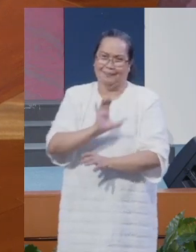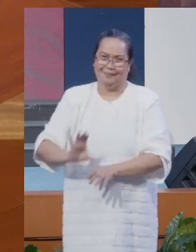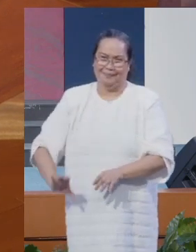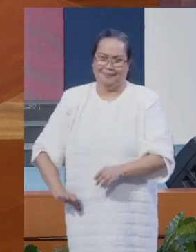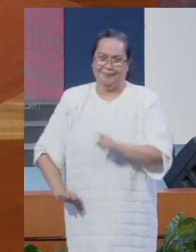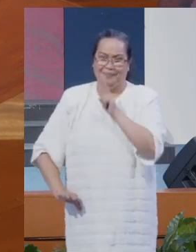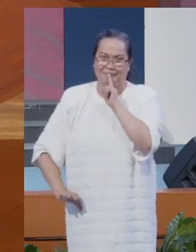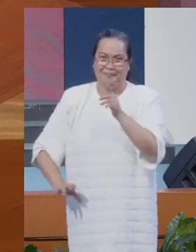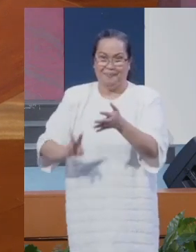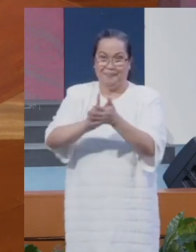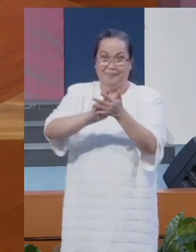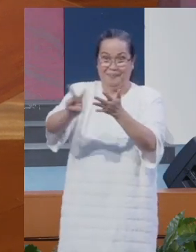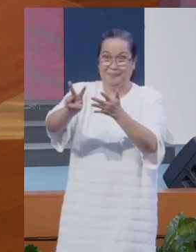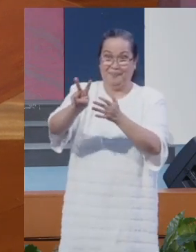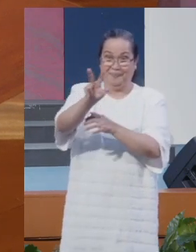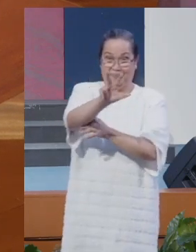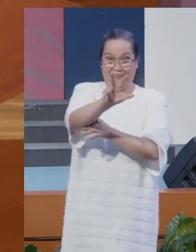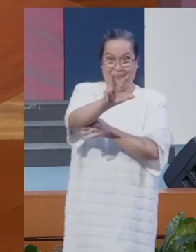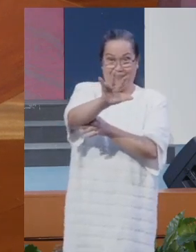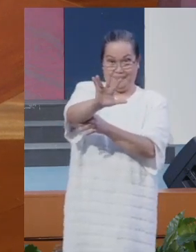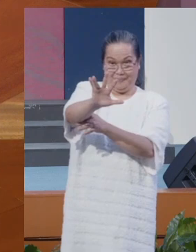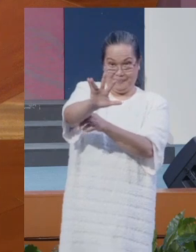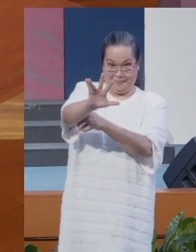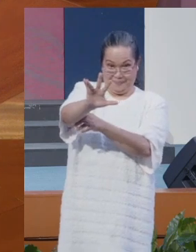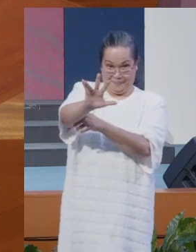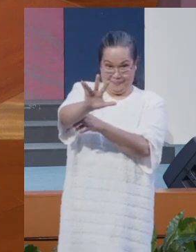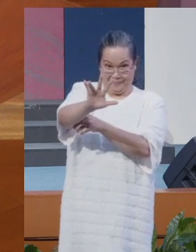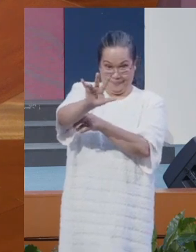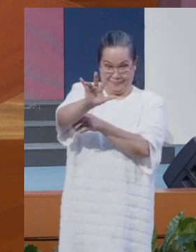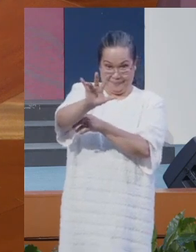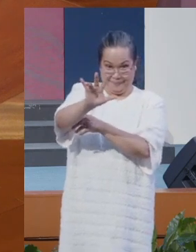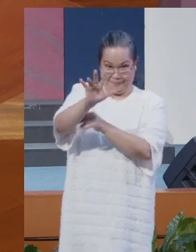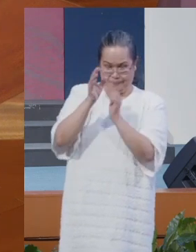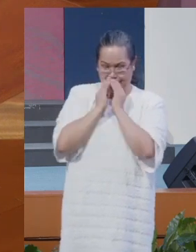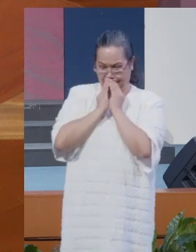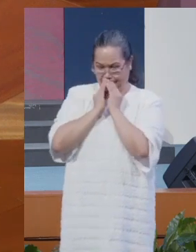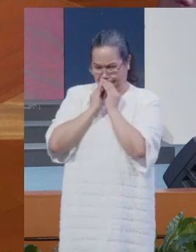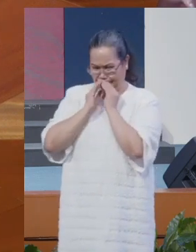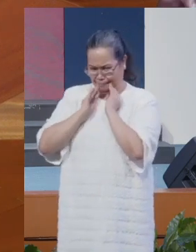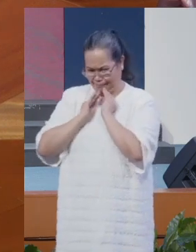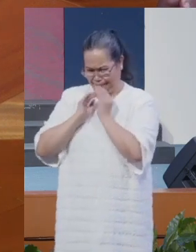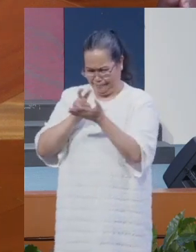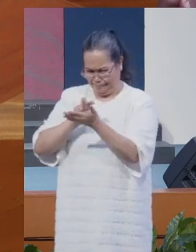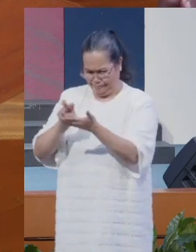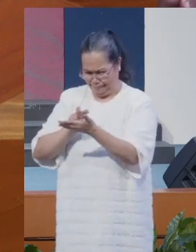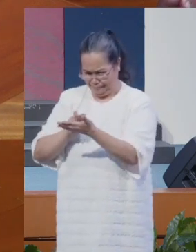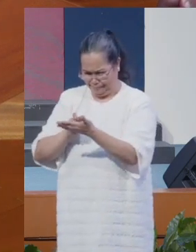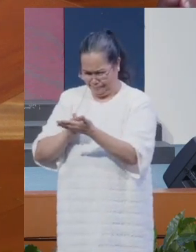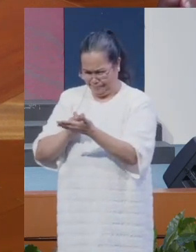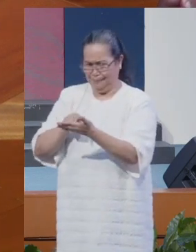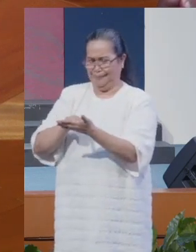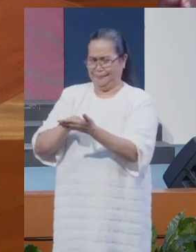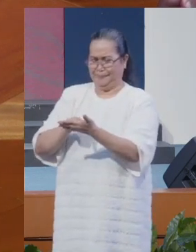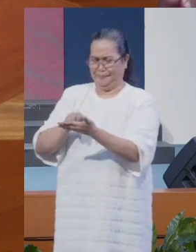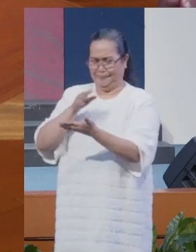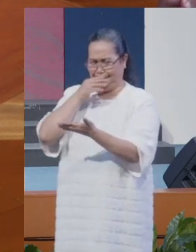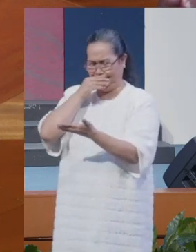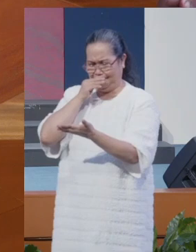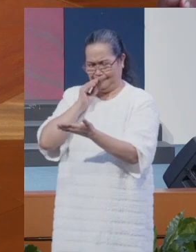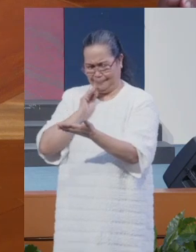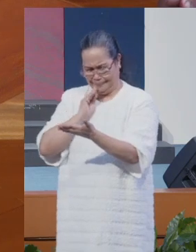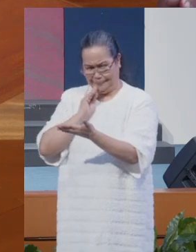verse 35. Medyo biglang lumungkot ang tema ng section na ito. Sabi sa